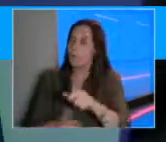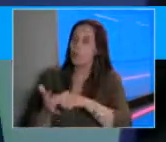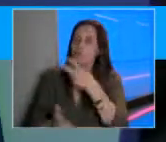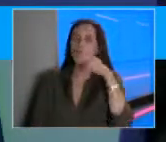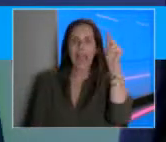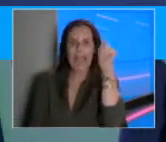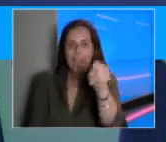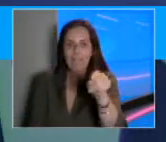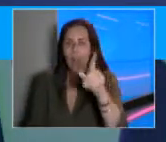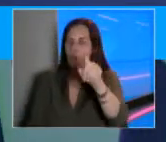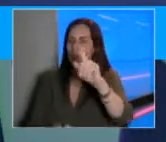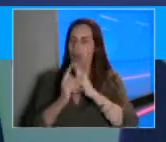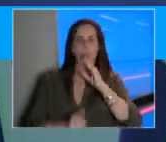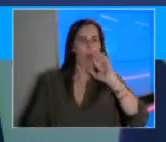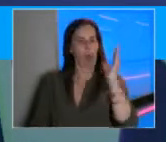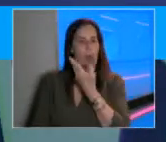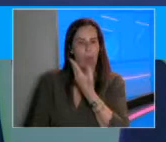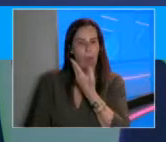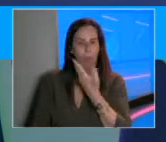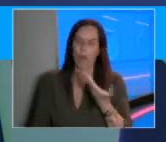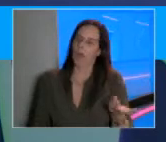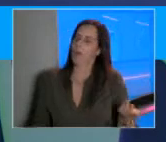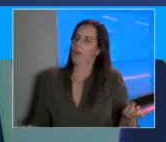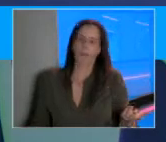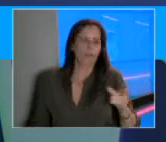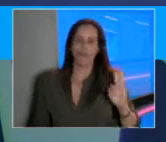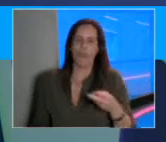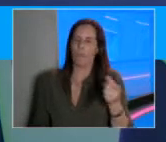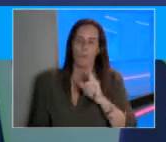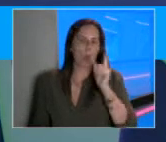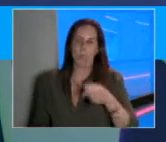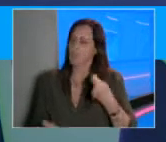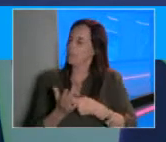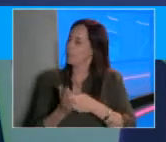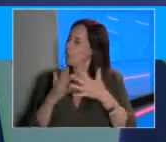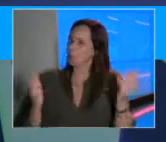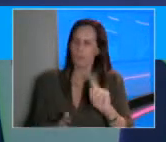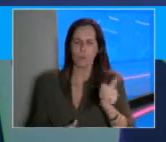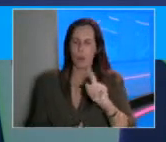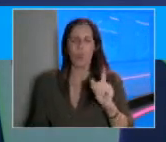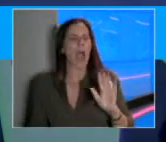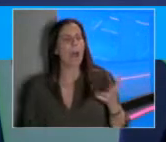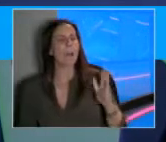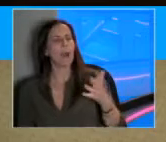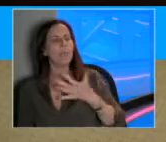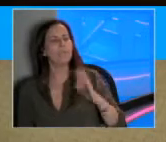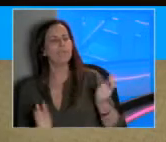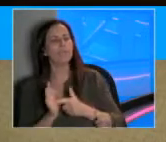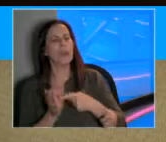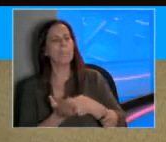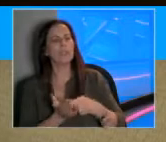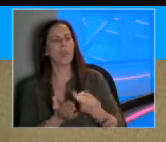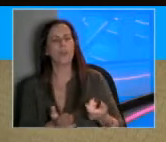התחייבות יסוד, ואז הוא מפר אותה ב-180 מעלות, שוב, הם לא צריכים פיצוי גדול, הם לא צריכים על כמה להתאשר, פיצוי עומד